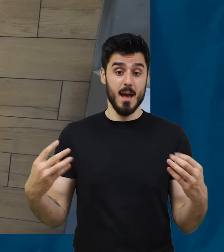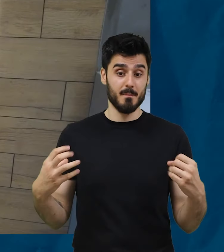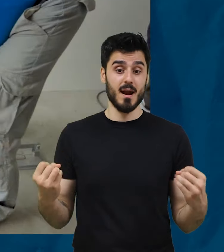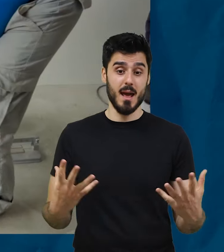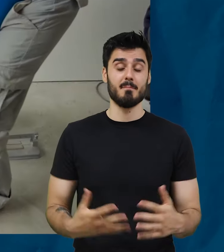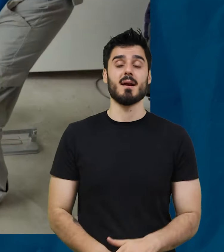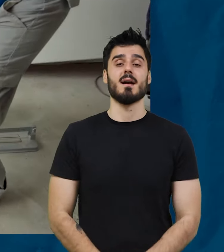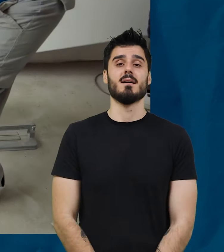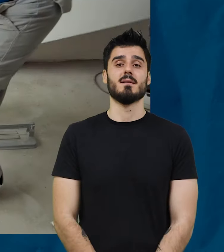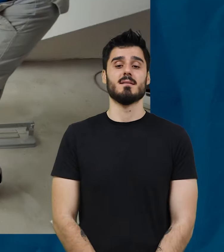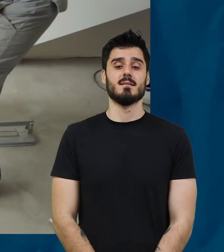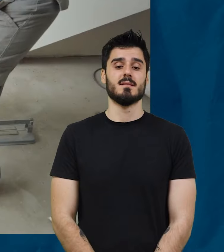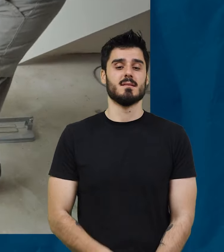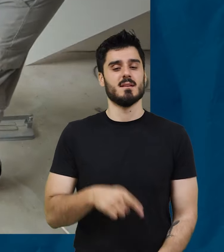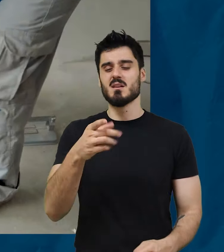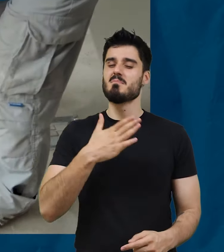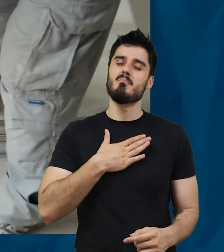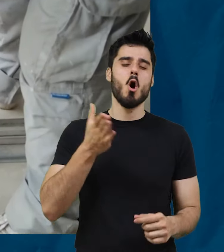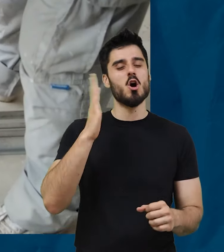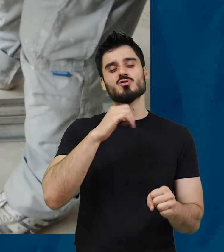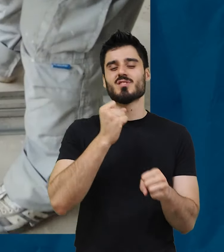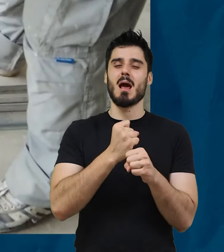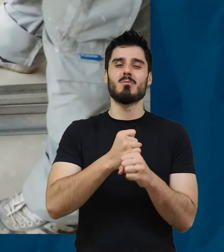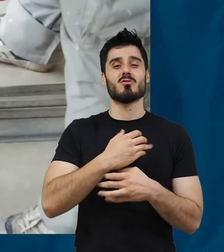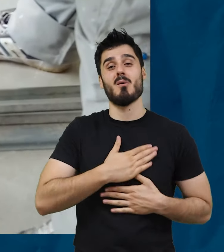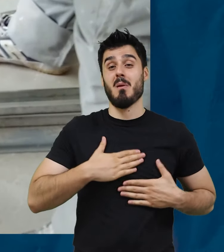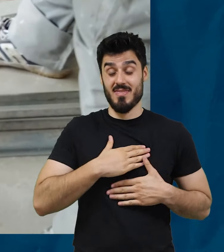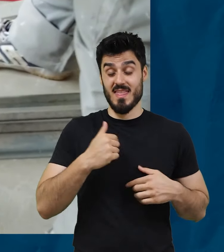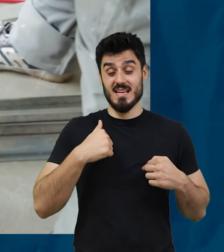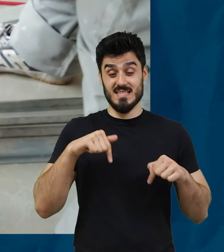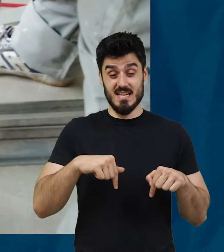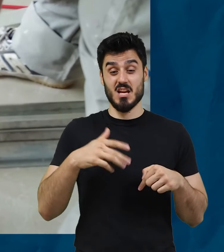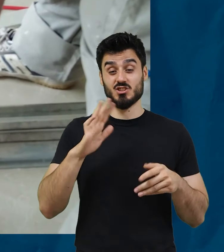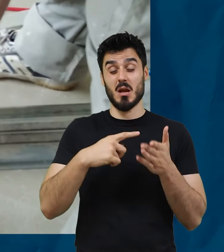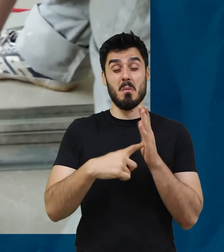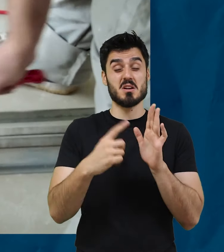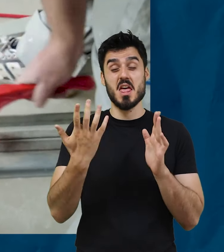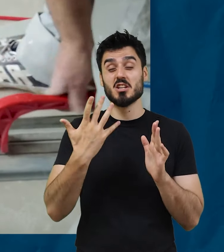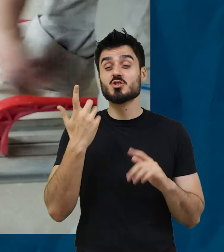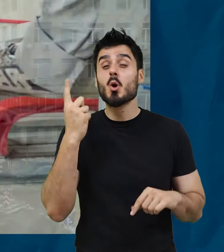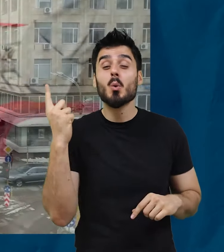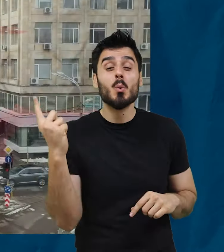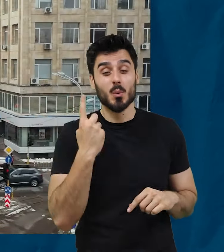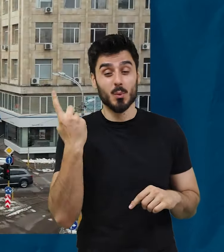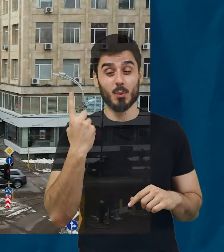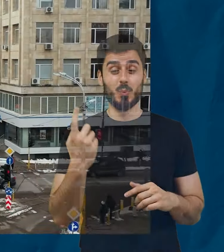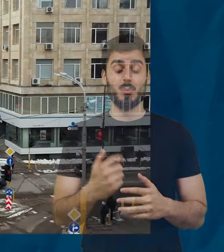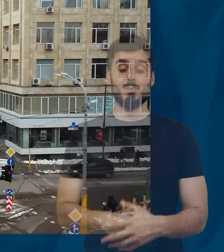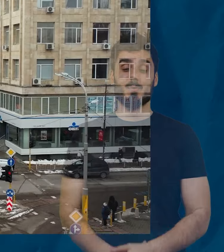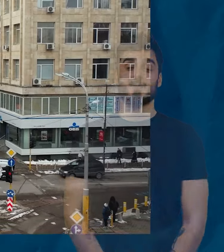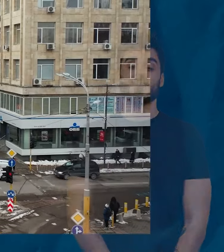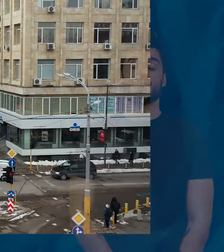на лампа! Монката има още работа в банята, а аз имам да ви покажа нещо шантаво.